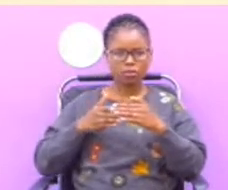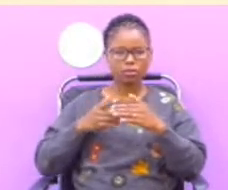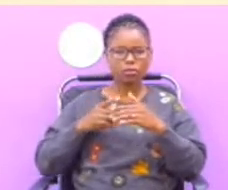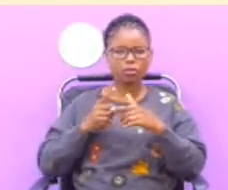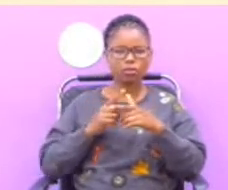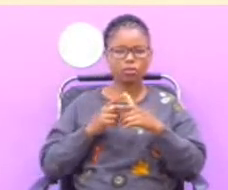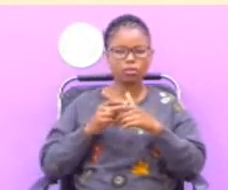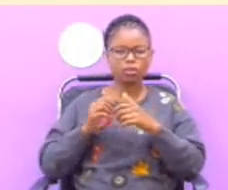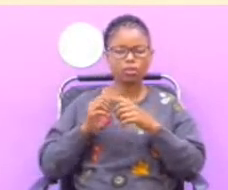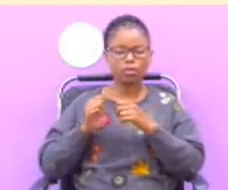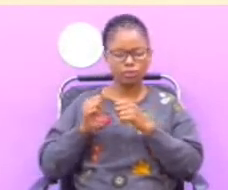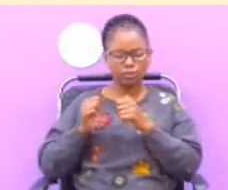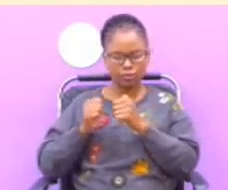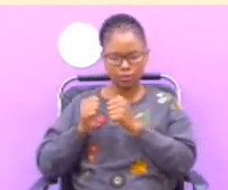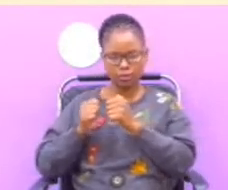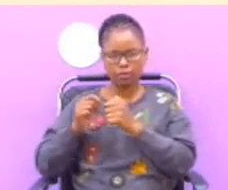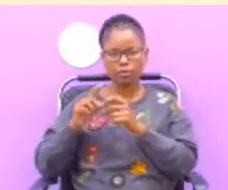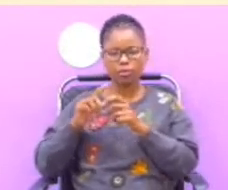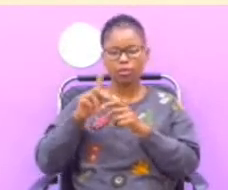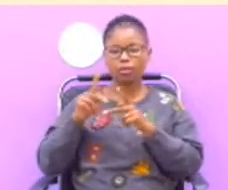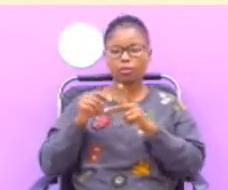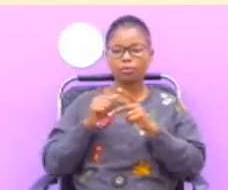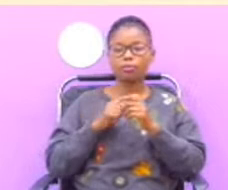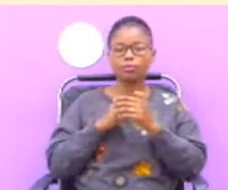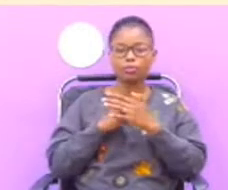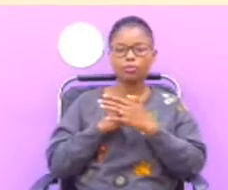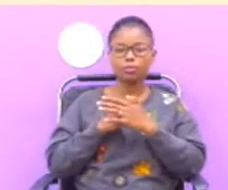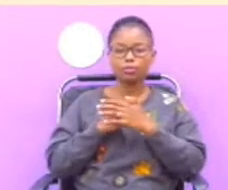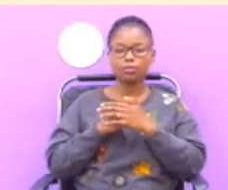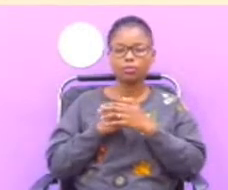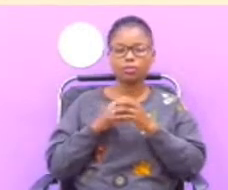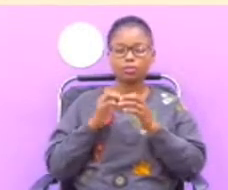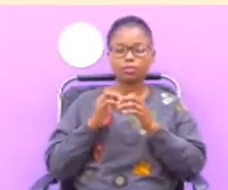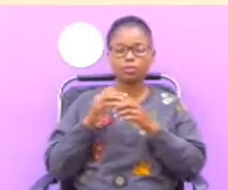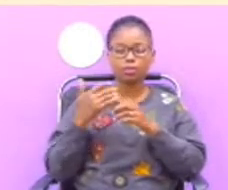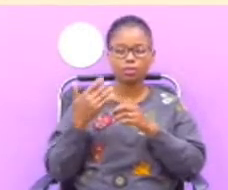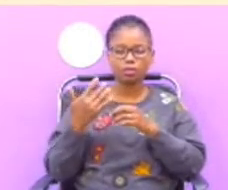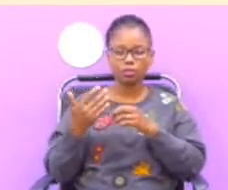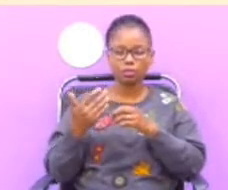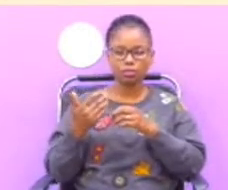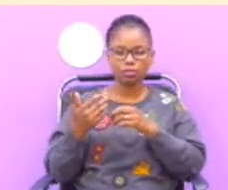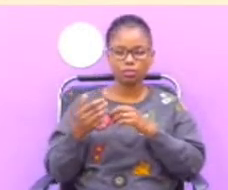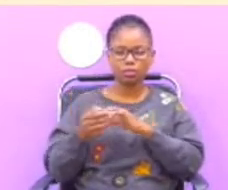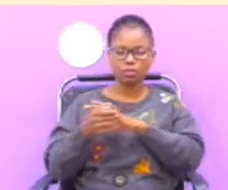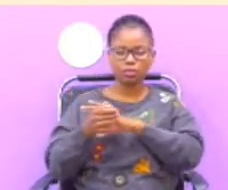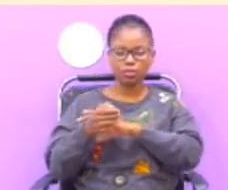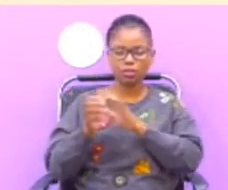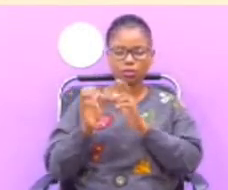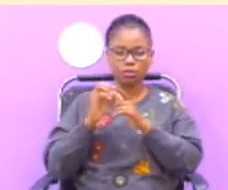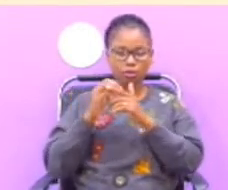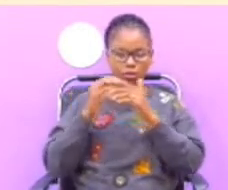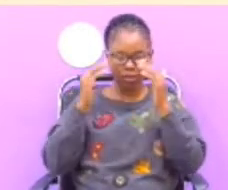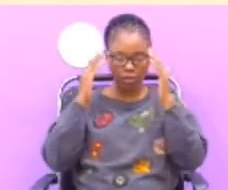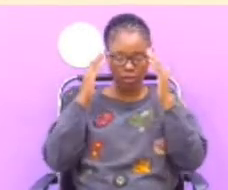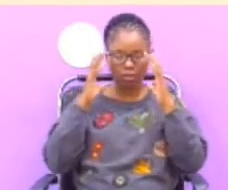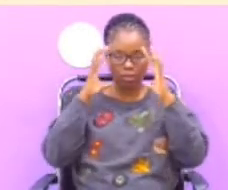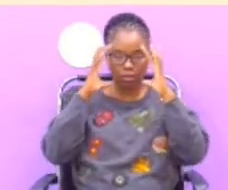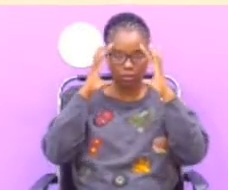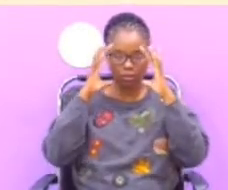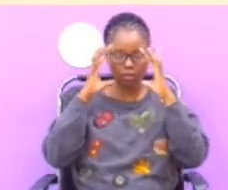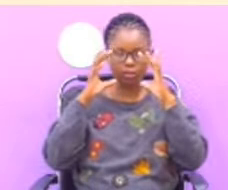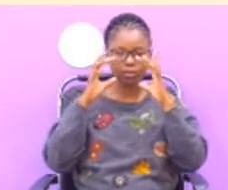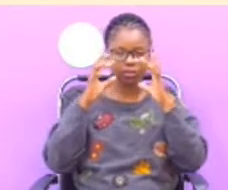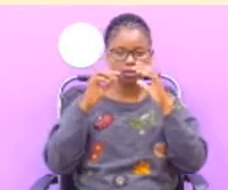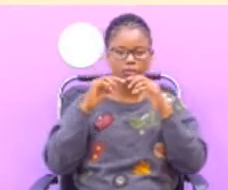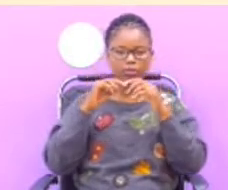kegitira woko kogi. Kana wakoroni guwako ya aruma. Gwishi hadu itaka aruma ni mutuwe. nigetha dukorwo